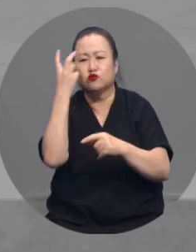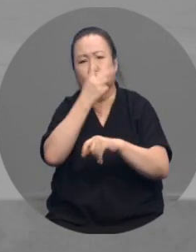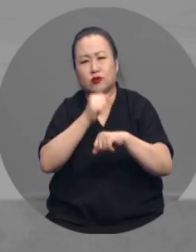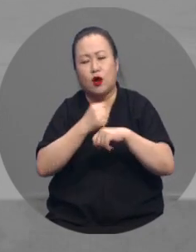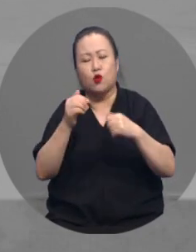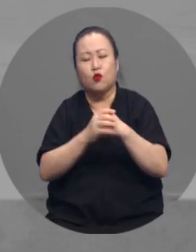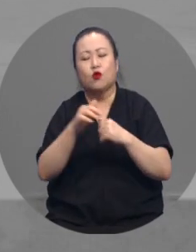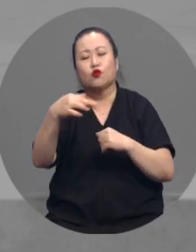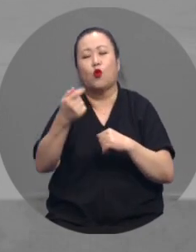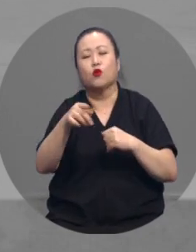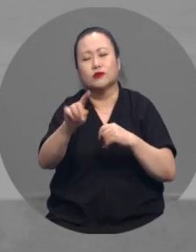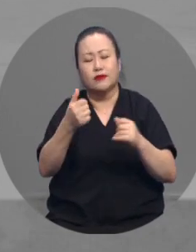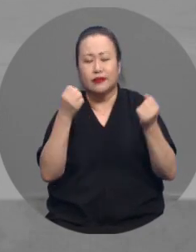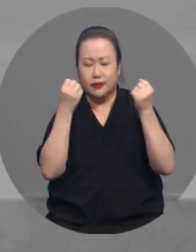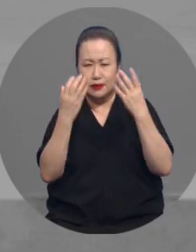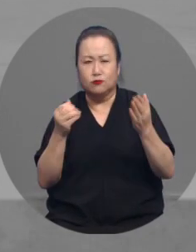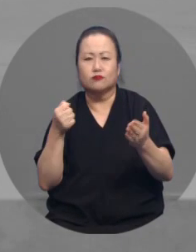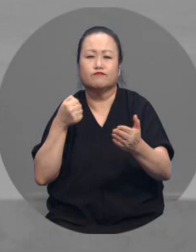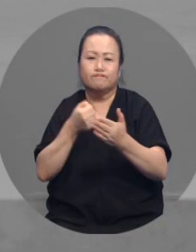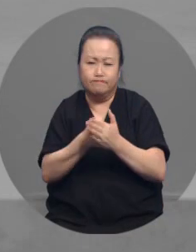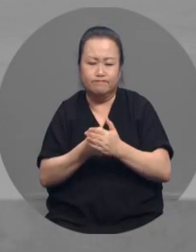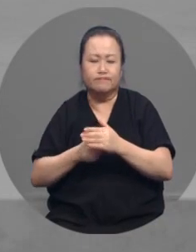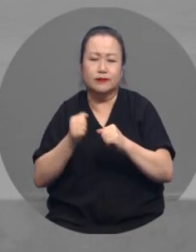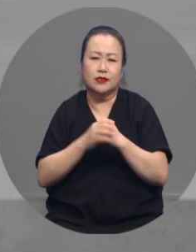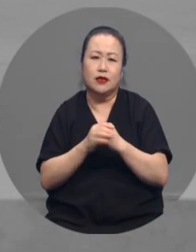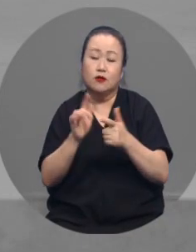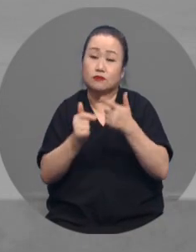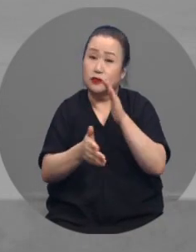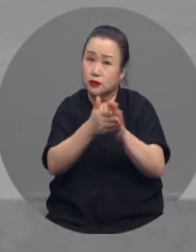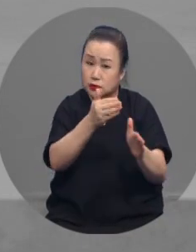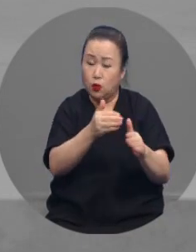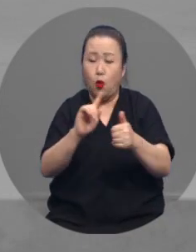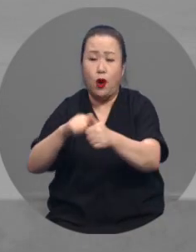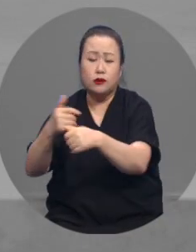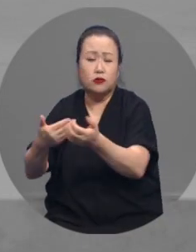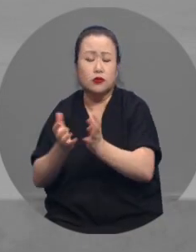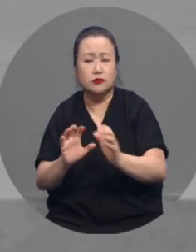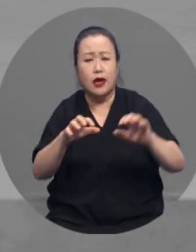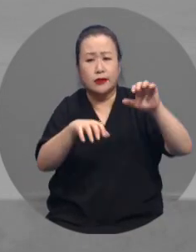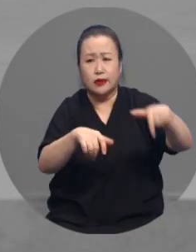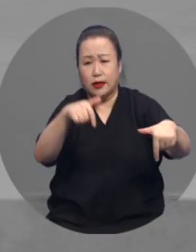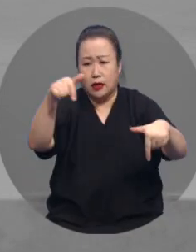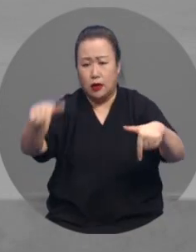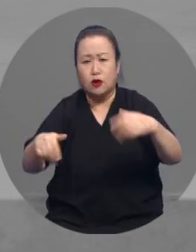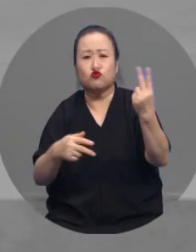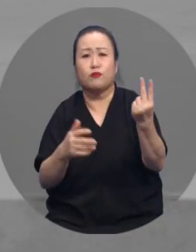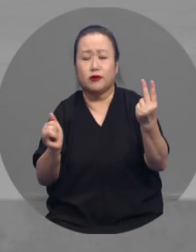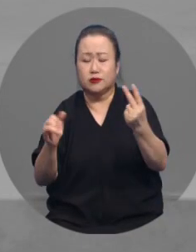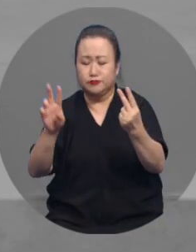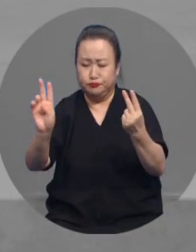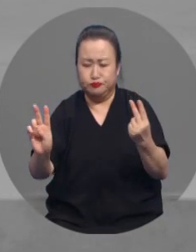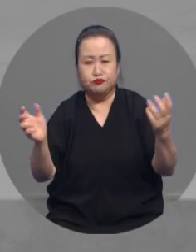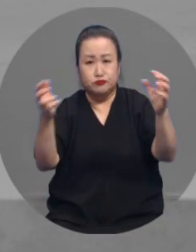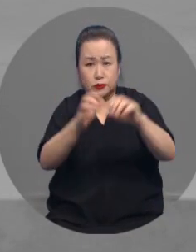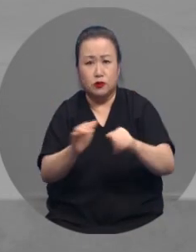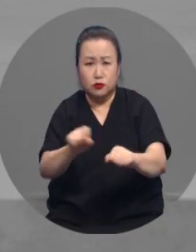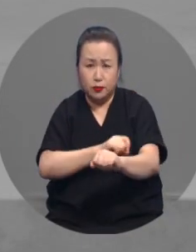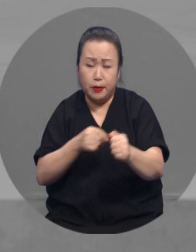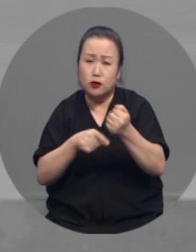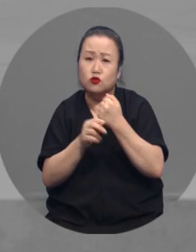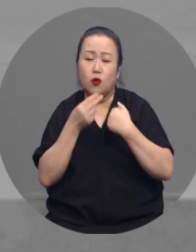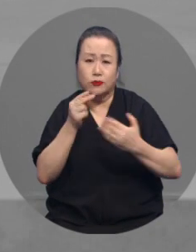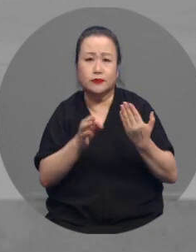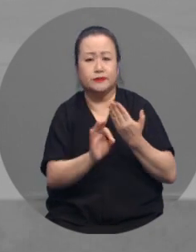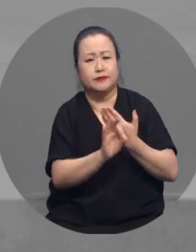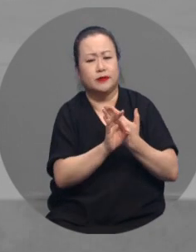조사하고 노선을 정하기로 한 겁니다. 조사위원은 부산시와 환경단체가 각각 2명씩 추천했고 특별한 사유가